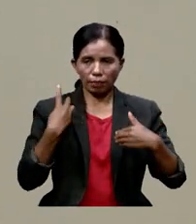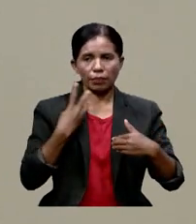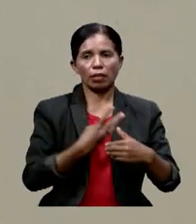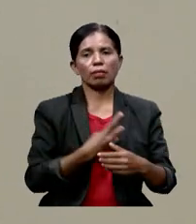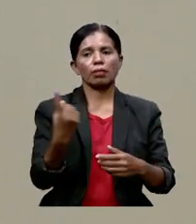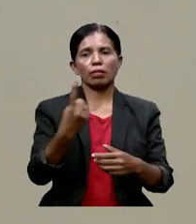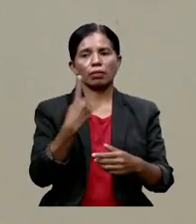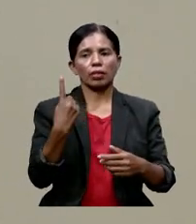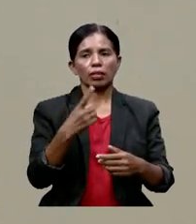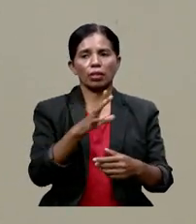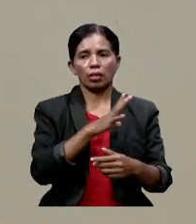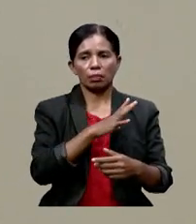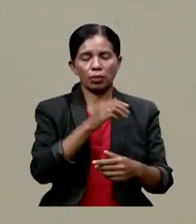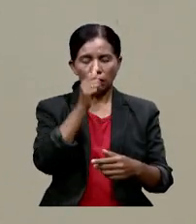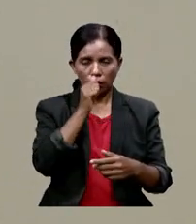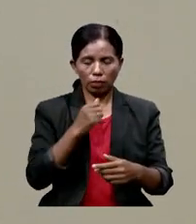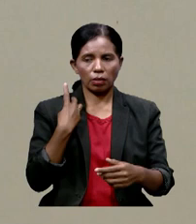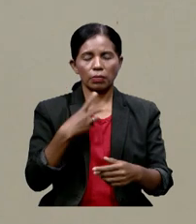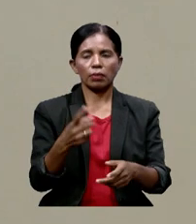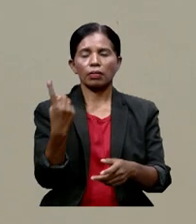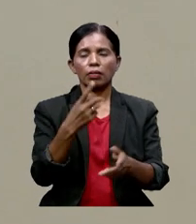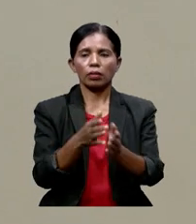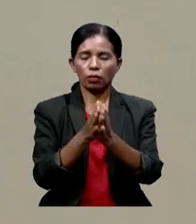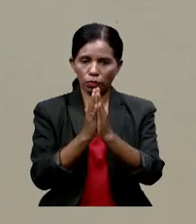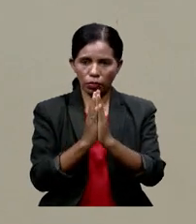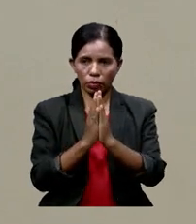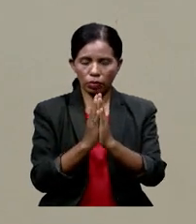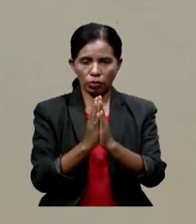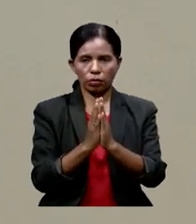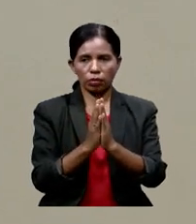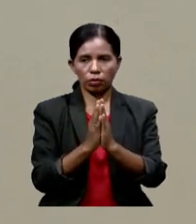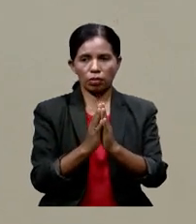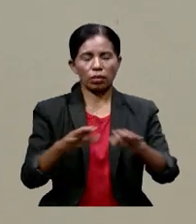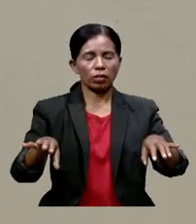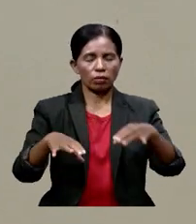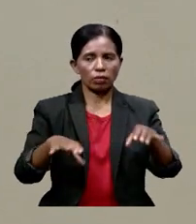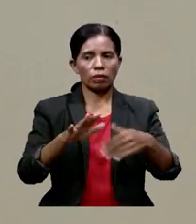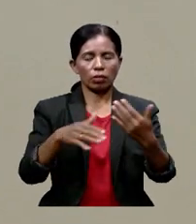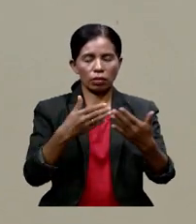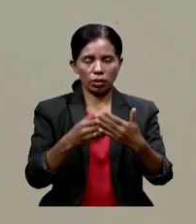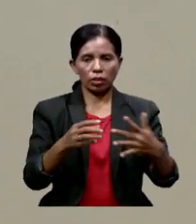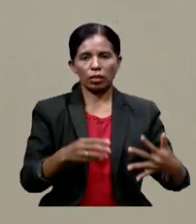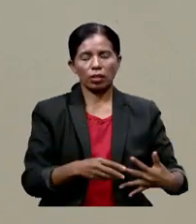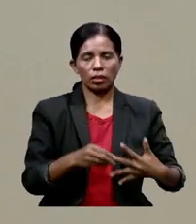fatin lahen amela nonok ai amina fatin husu ba parten servis centrais lidu ba ya